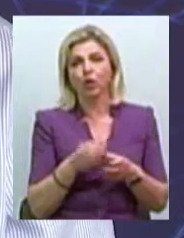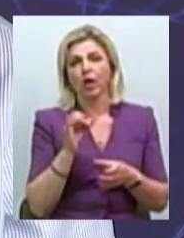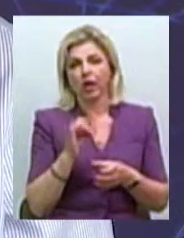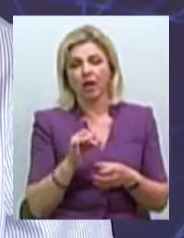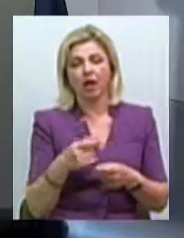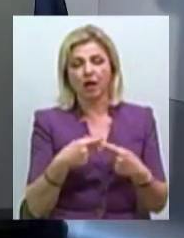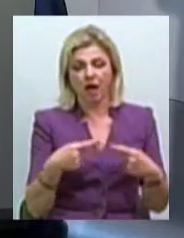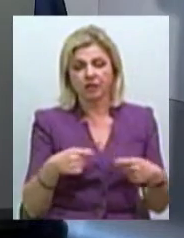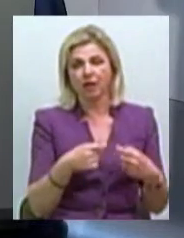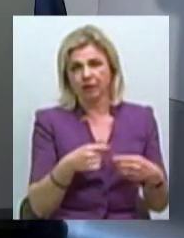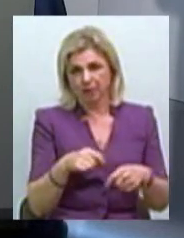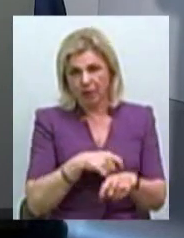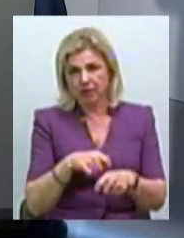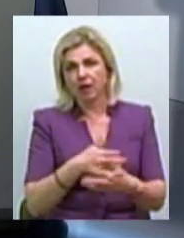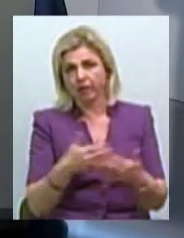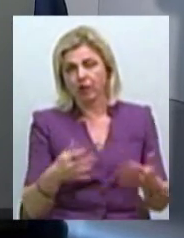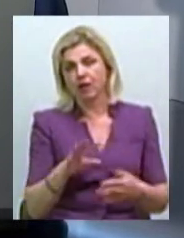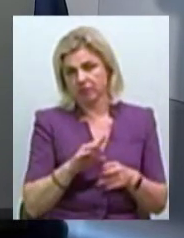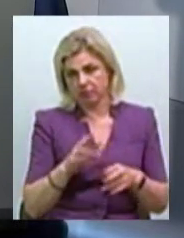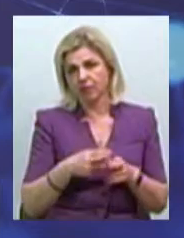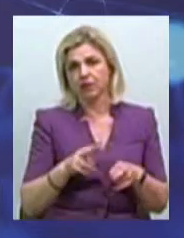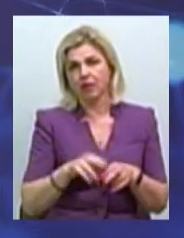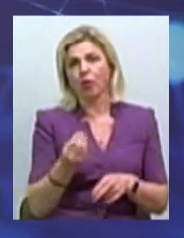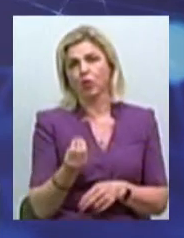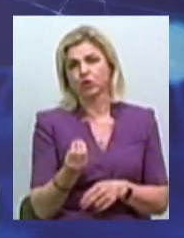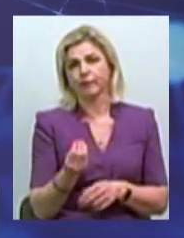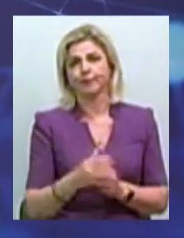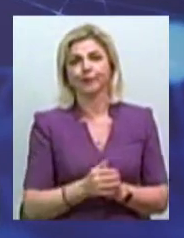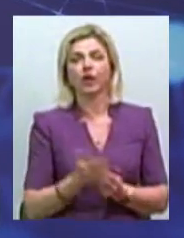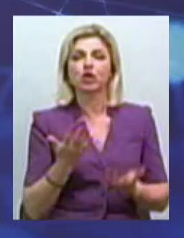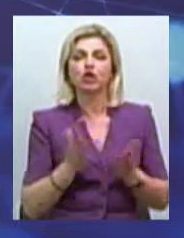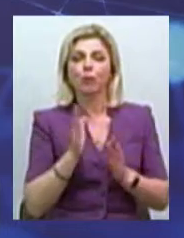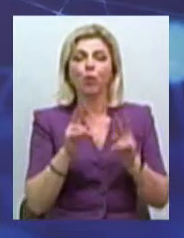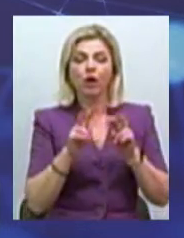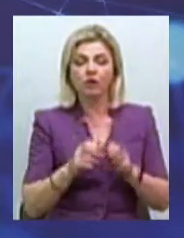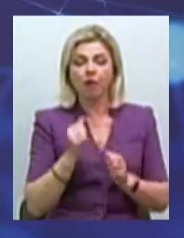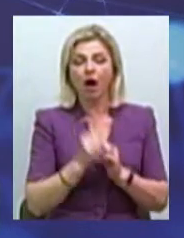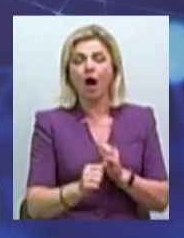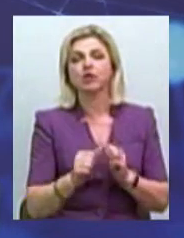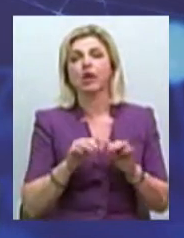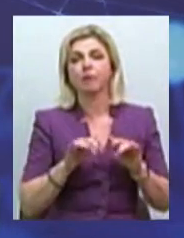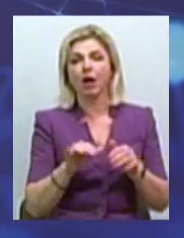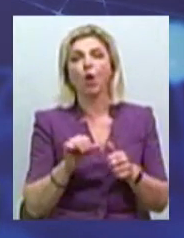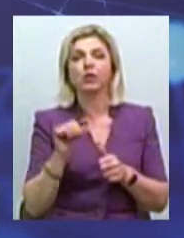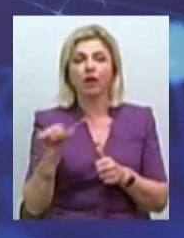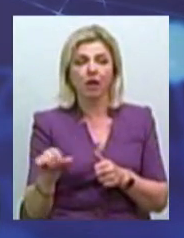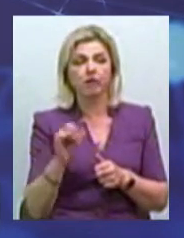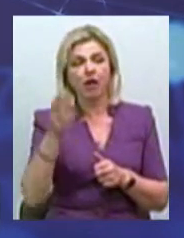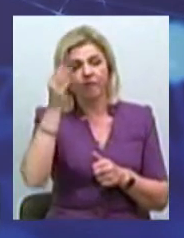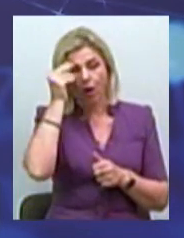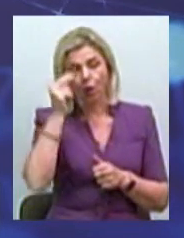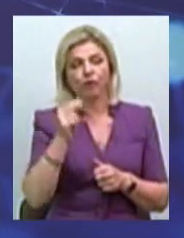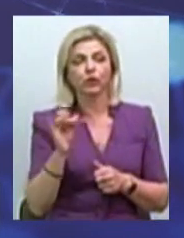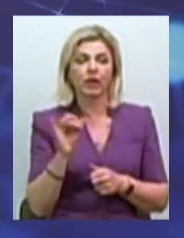засобами захисту, таке інше, це коштує гроші. А скажіть, будь ласка, чи буде розглядатись кожна справа окремо і враховувати